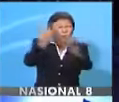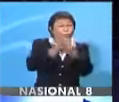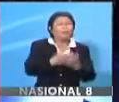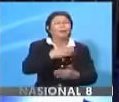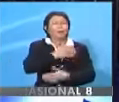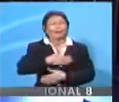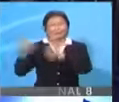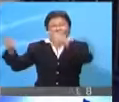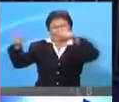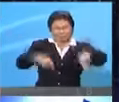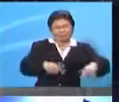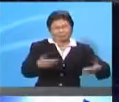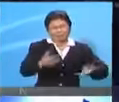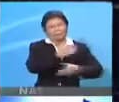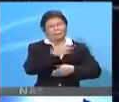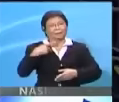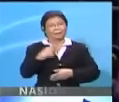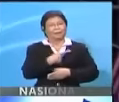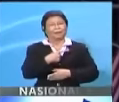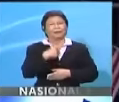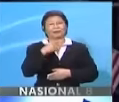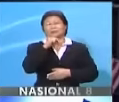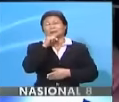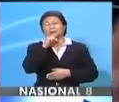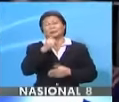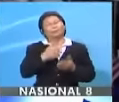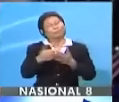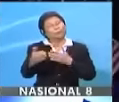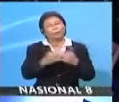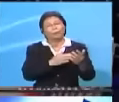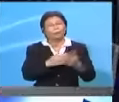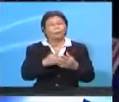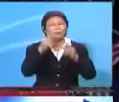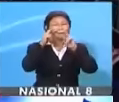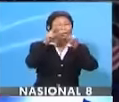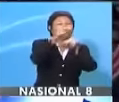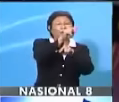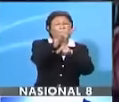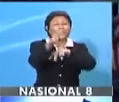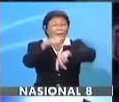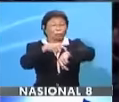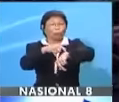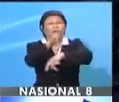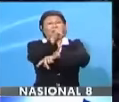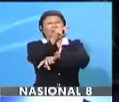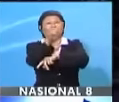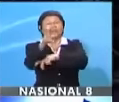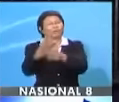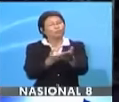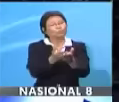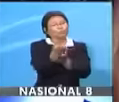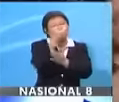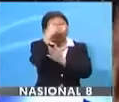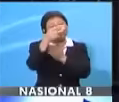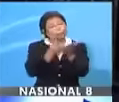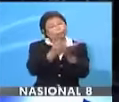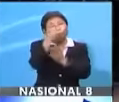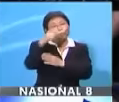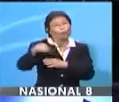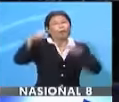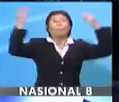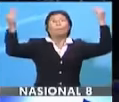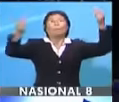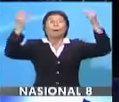sepatutnya datang sini. Dan kami, kepada anda yang tidak berkesempatan, boleh tengok TV1 di mana kami akan bawakan secara langsung untuk anda